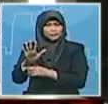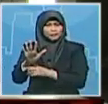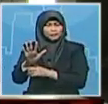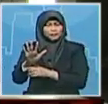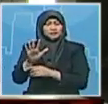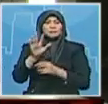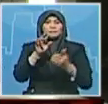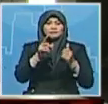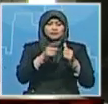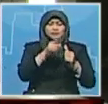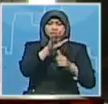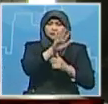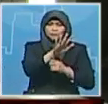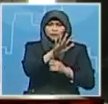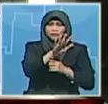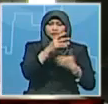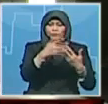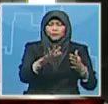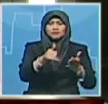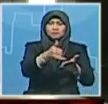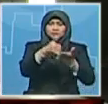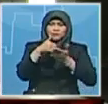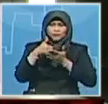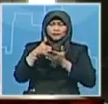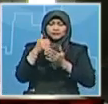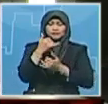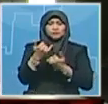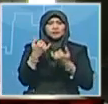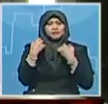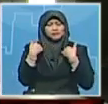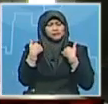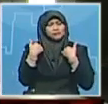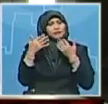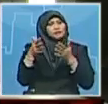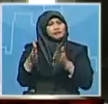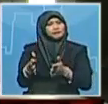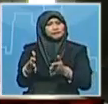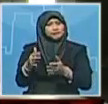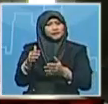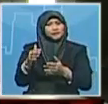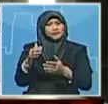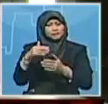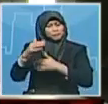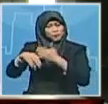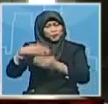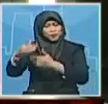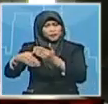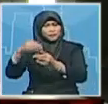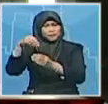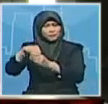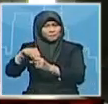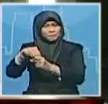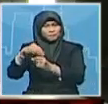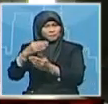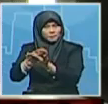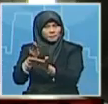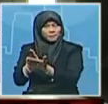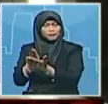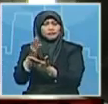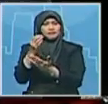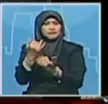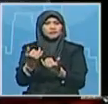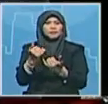5 sudah di award. Ada berapa belas lagi dalam proses perolehan dan yang selebihnya